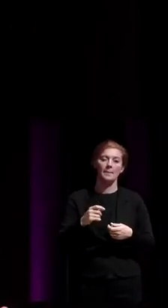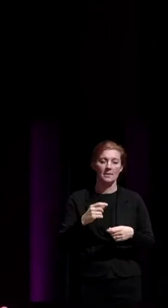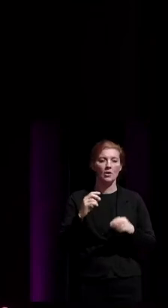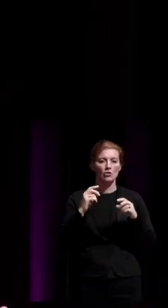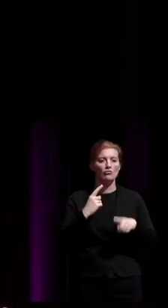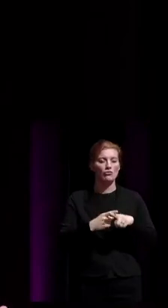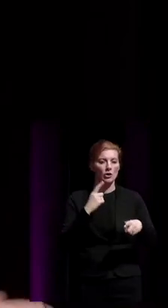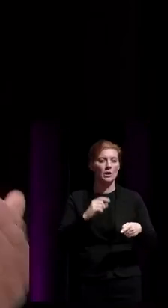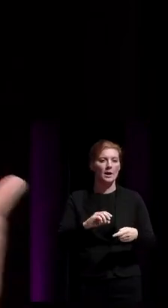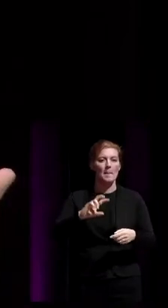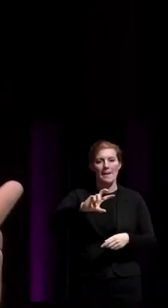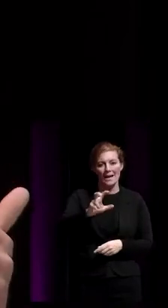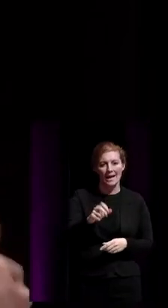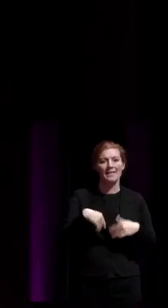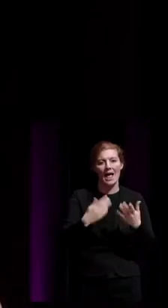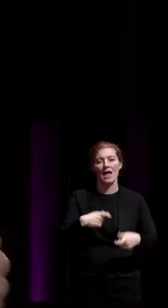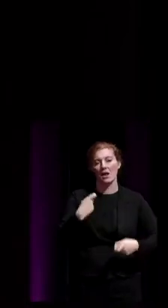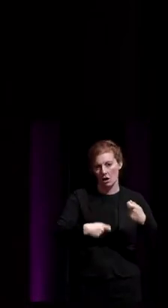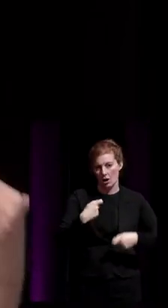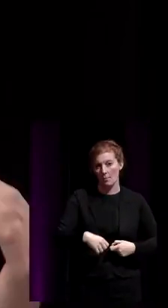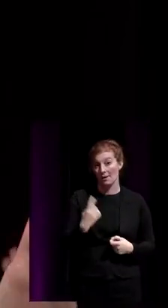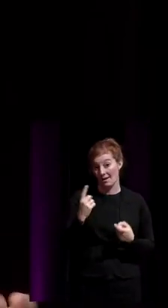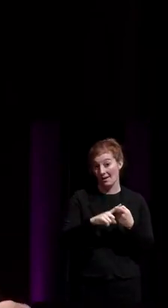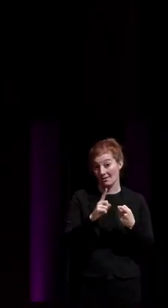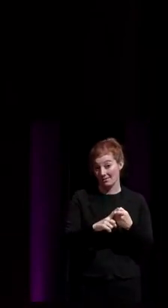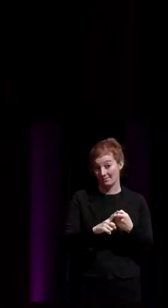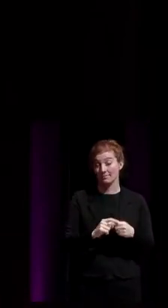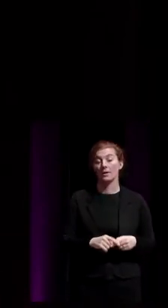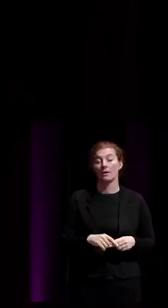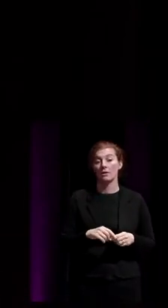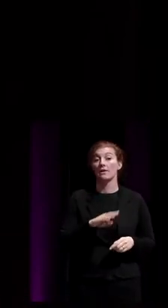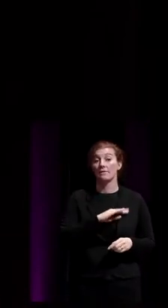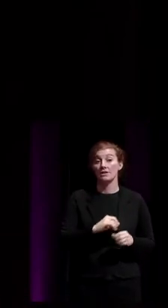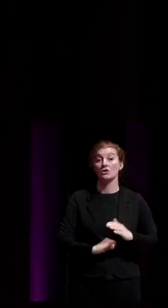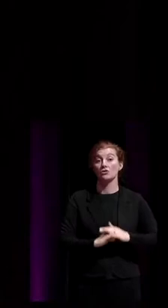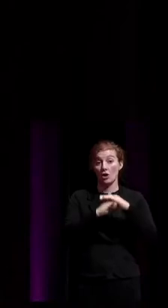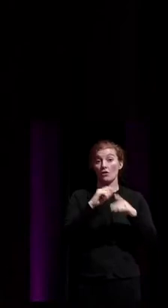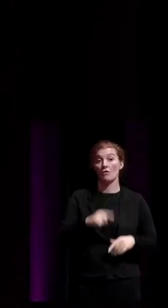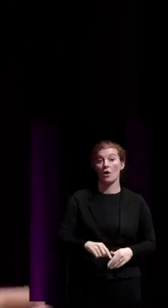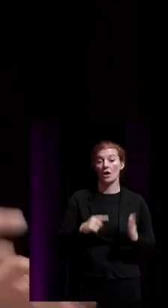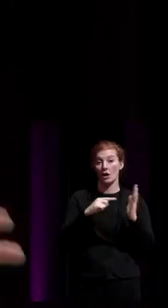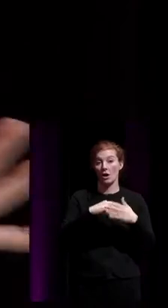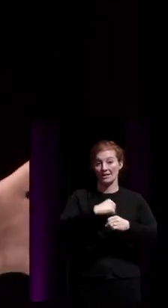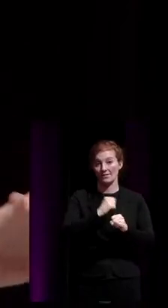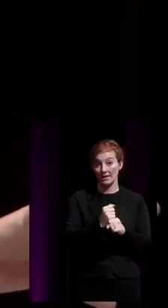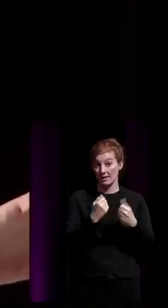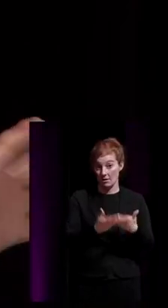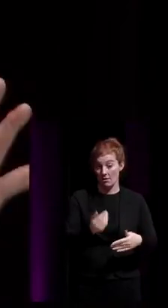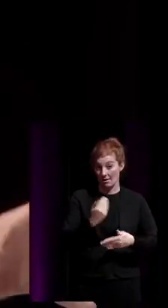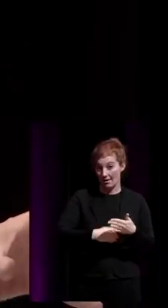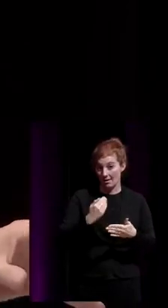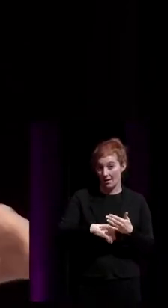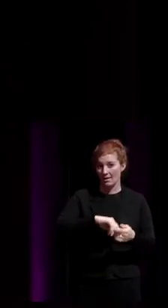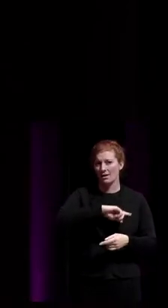väldigt, väldigt tydligt. Det är det första steget. Och det finns det stöd för redan i dagens lagstiftning. Och sen måste man se till att det blir